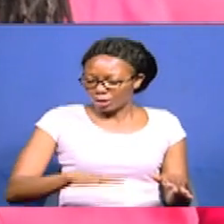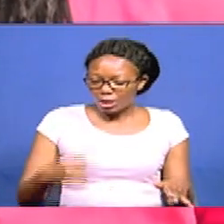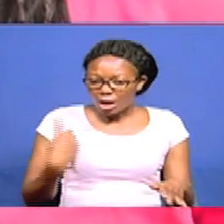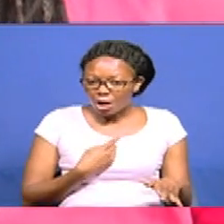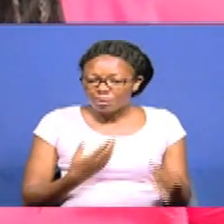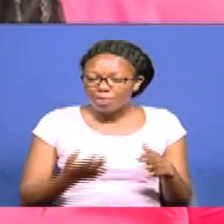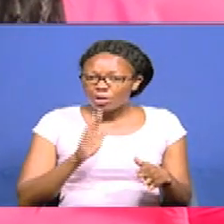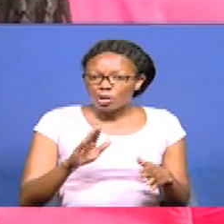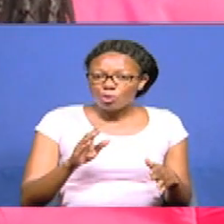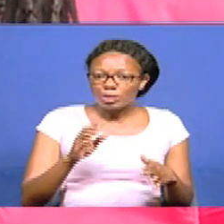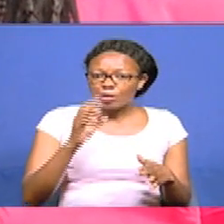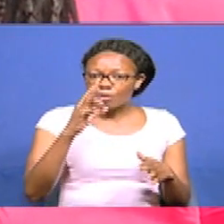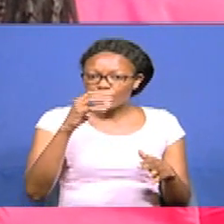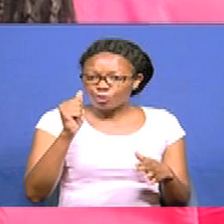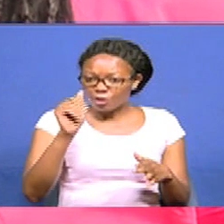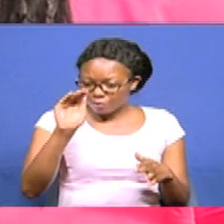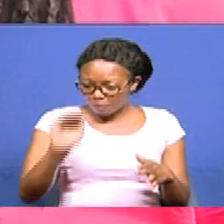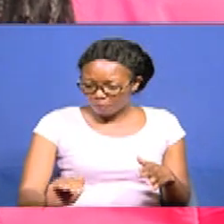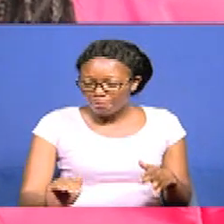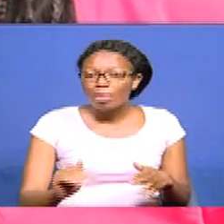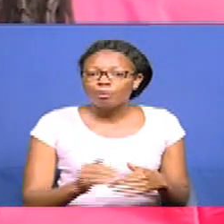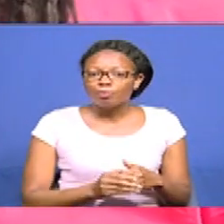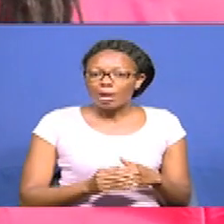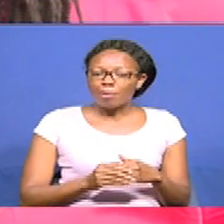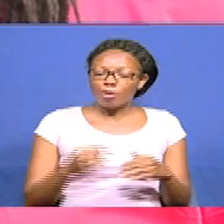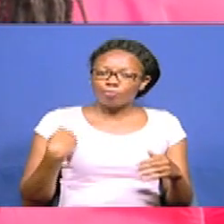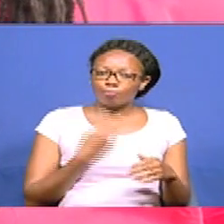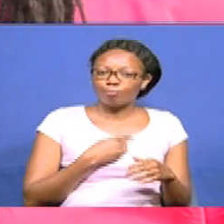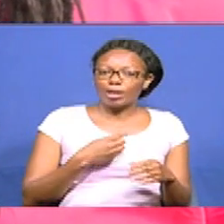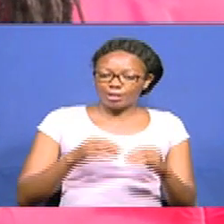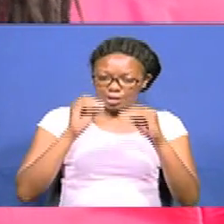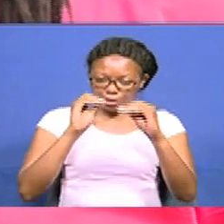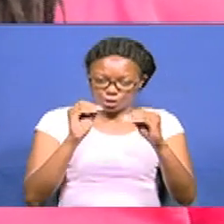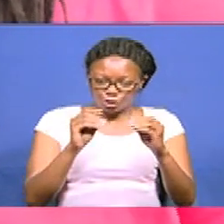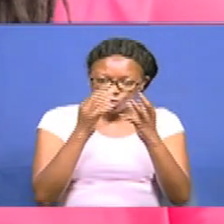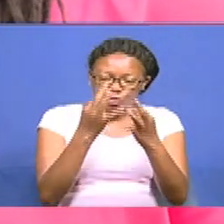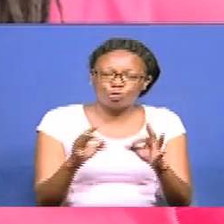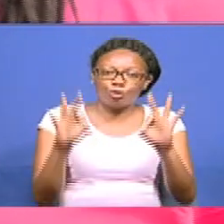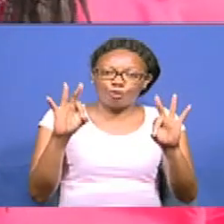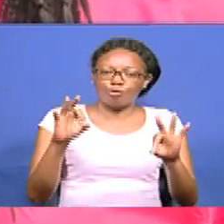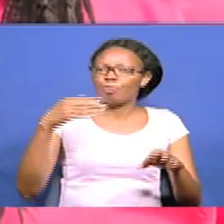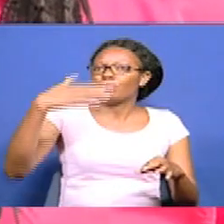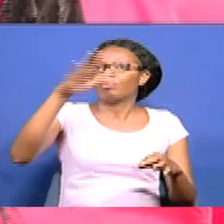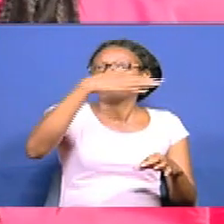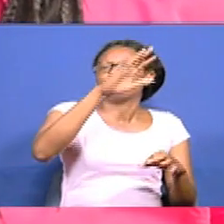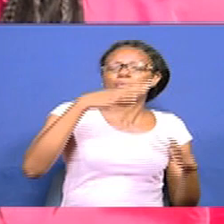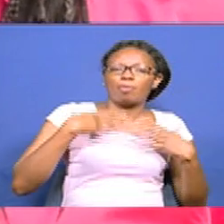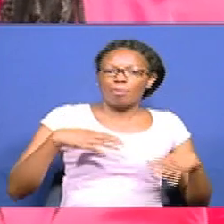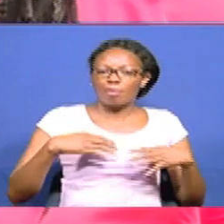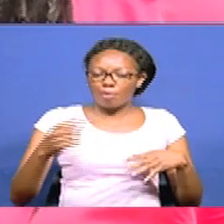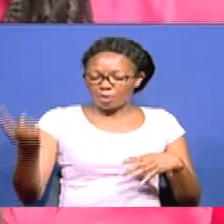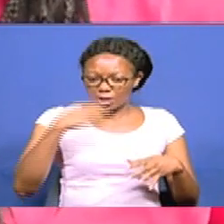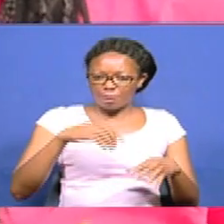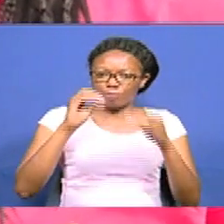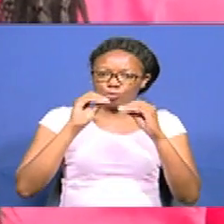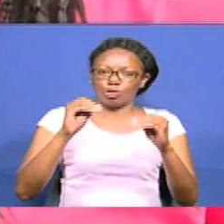na ametoka Rironi location, tunamfundisha bure, hatumulipishi. Lakini watu wale wakitoka pande nyingine